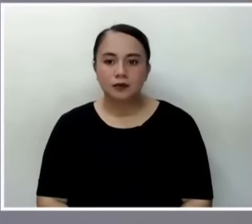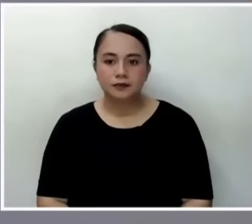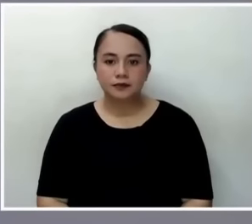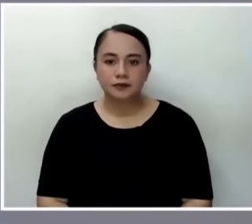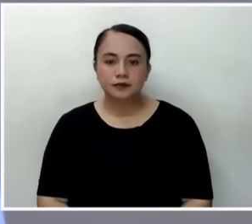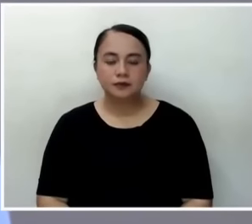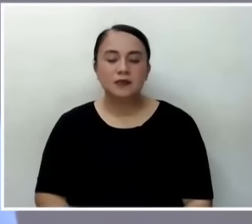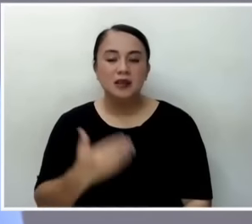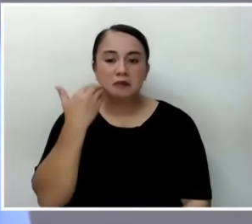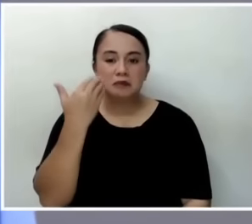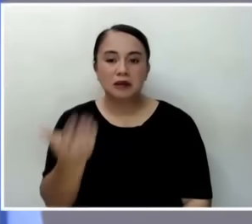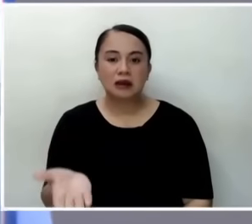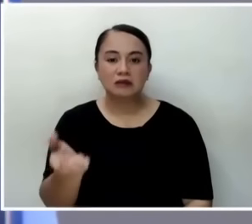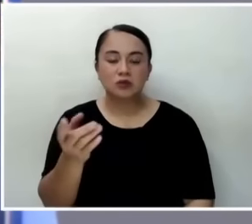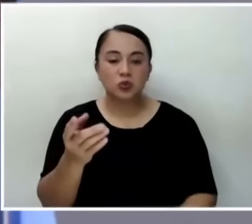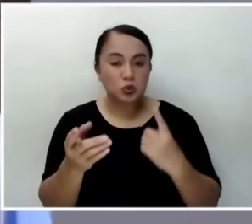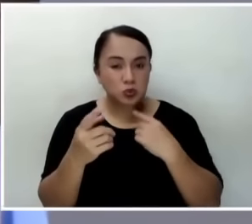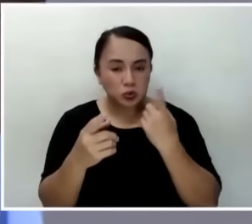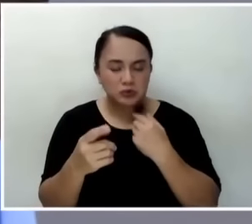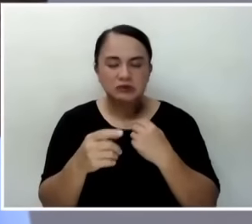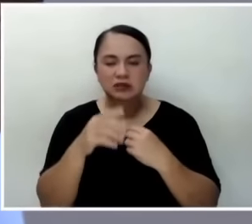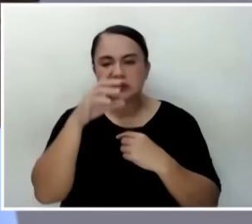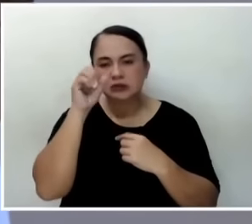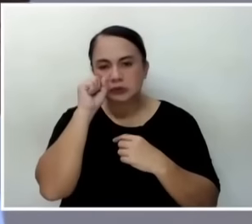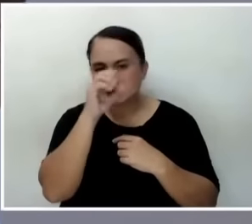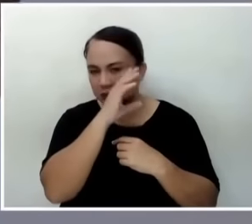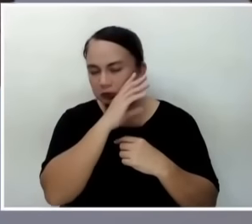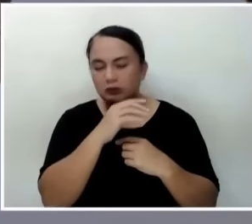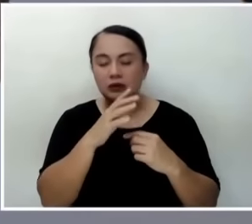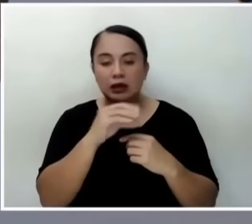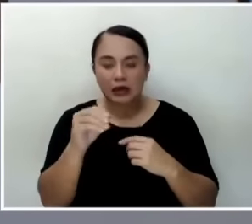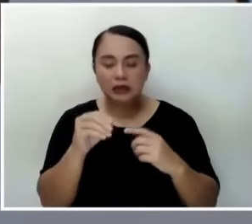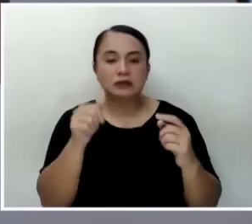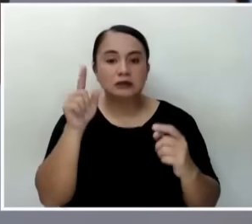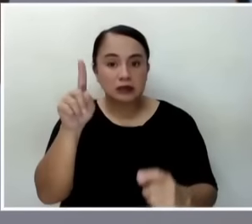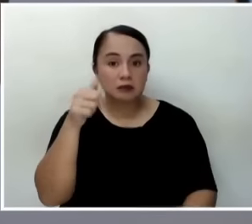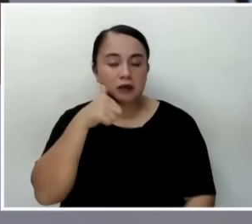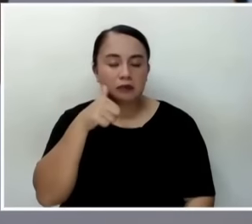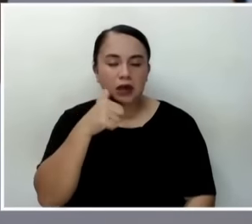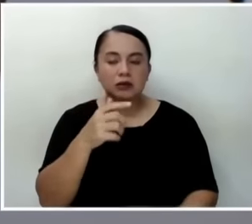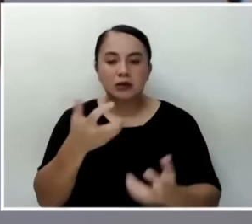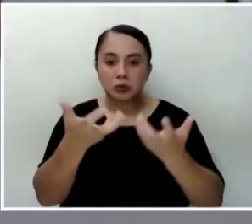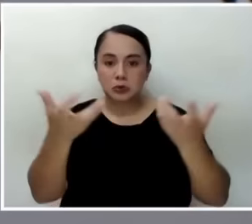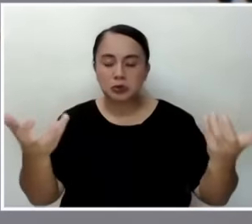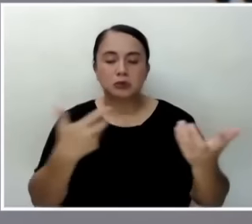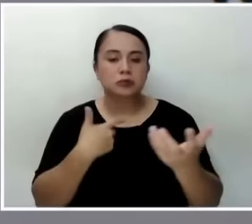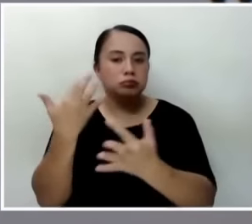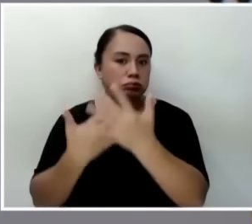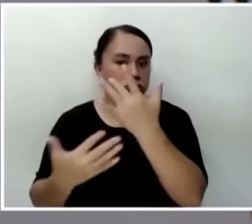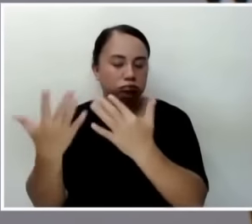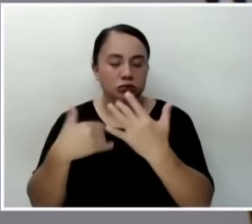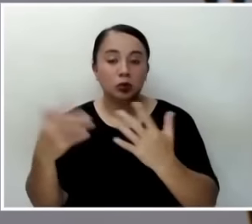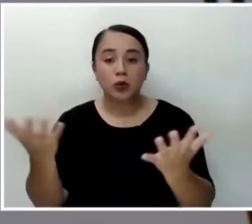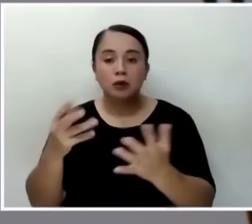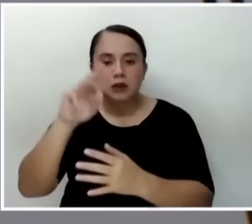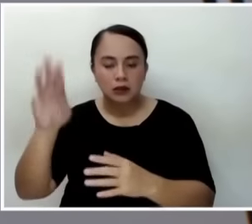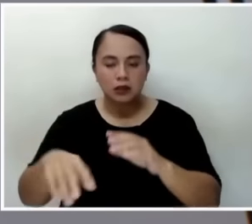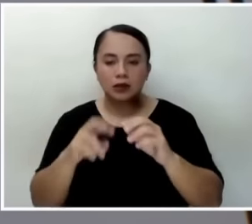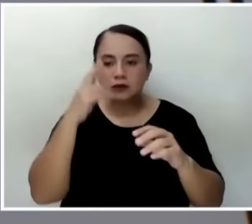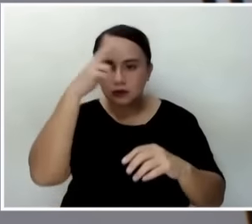Patay ang isang senior citizen at isang babae sa magkahiwalay na sunog sa Maynila at Rizal. Nagpapatrol,